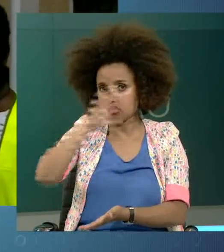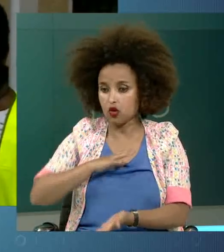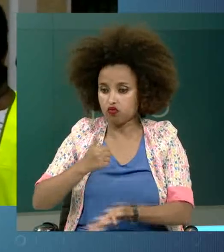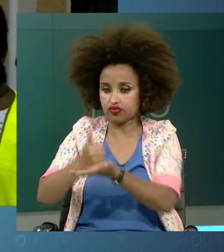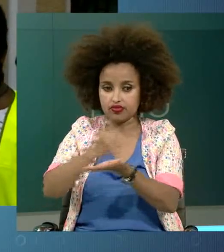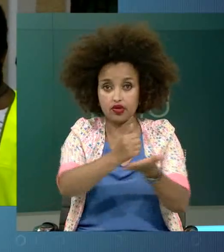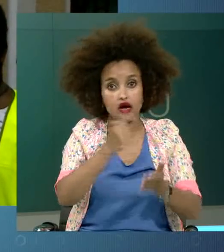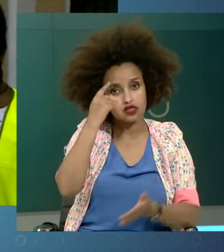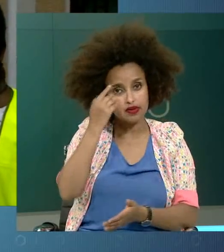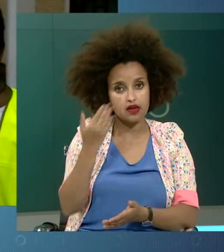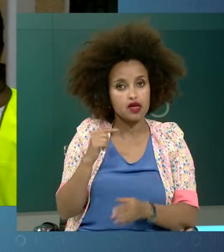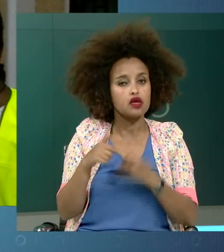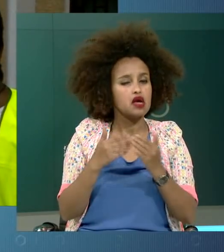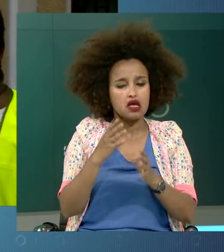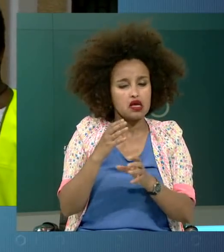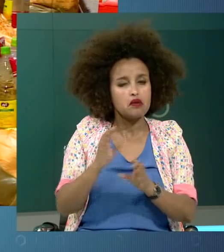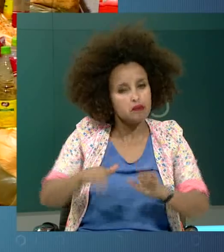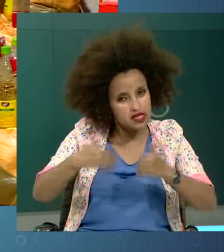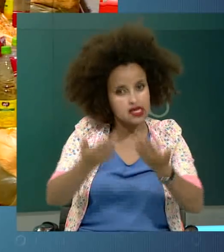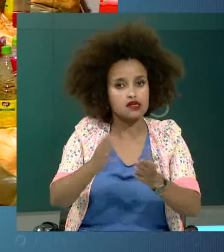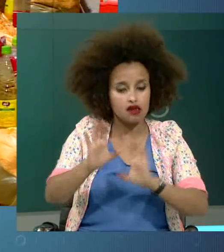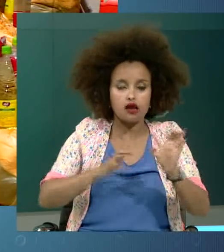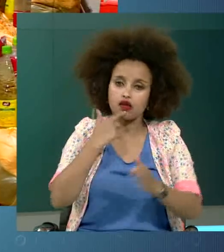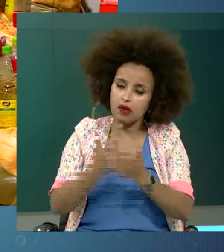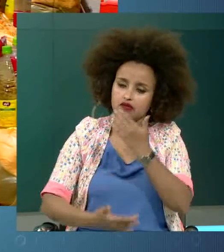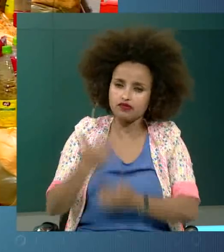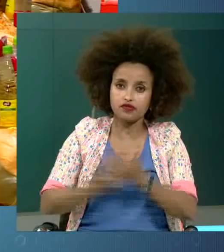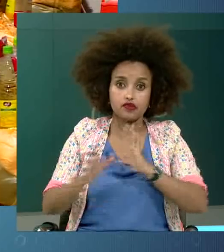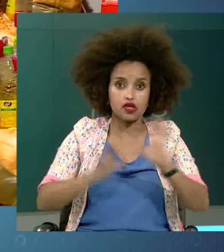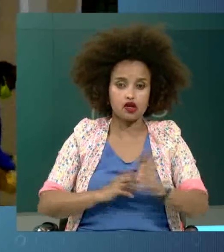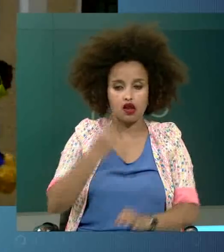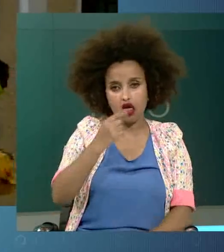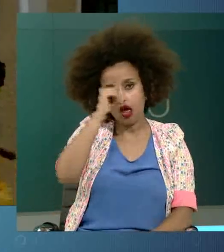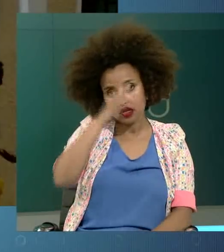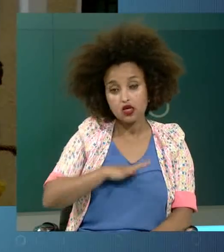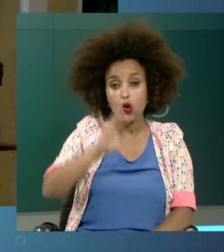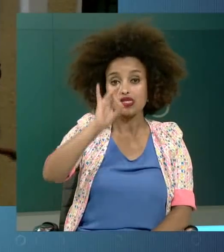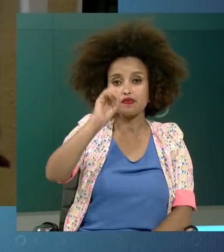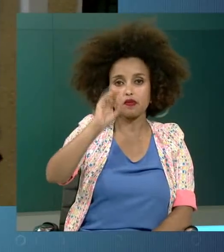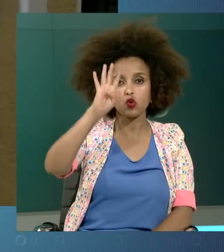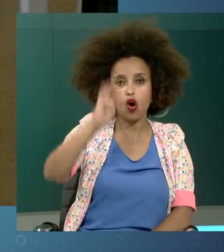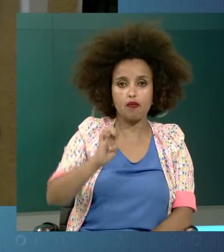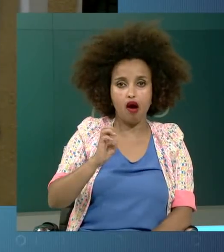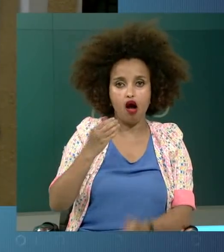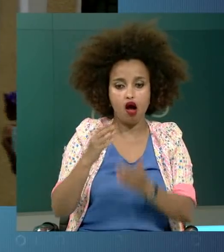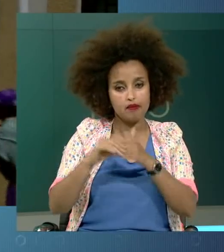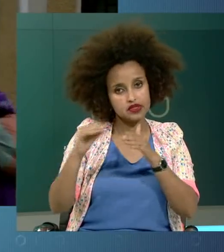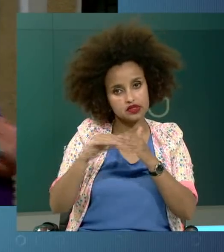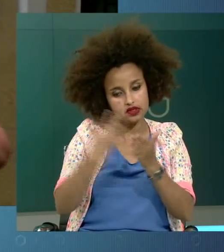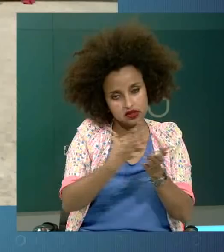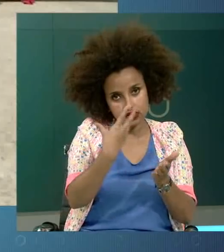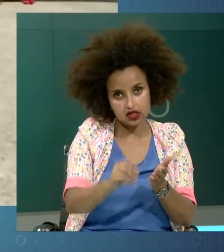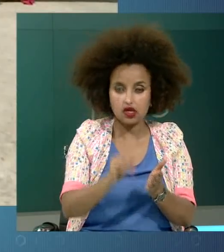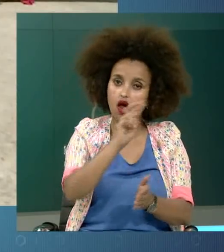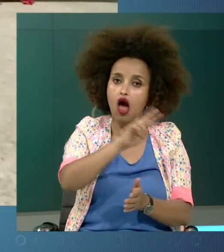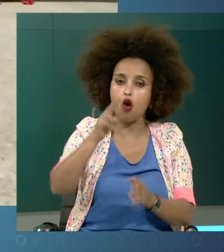እናድርግ ተባብለን በዛ ነገር ተነጋግረን ነበር ዞሮ ዞሮ የአንድ ሰው አስቤዛ 840 ብር ነው በኪሎ ስንጠቅሰው ከ22 ኪሎ በላይ